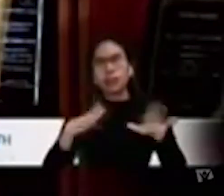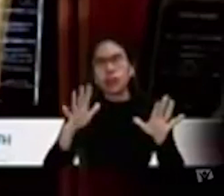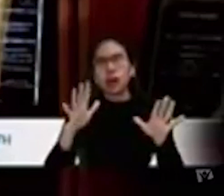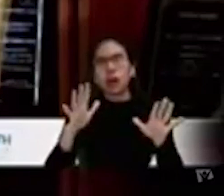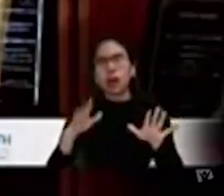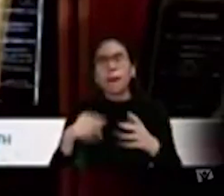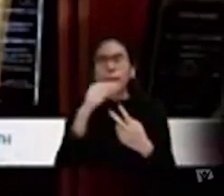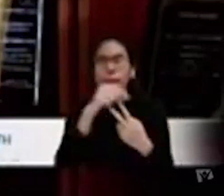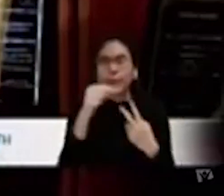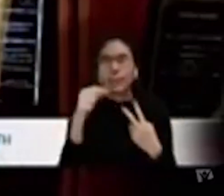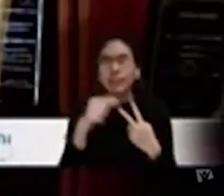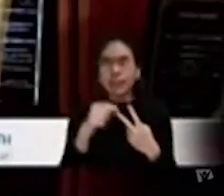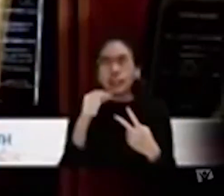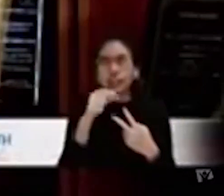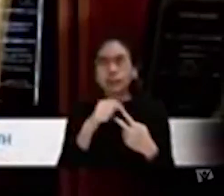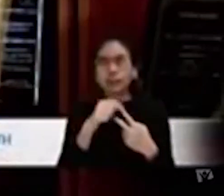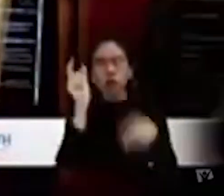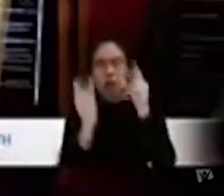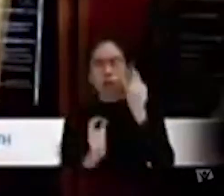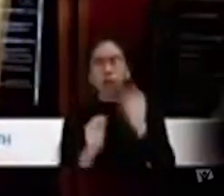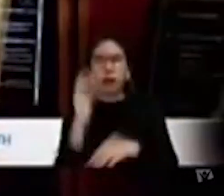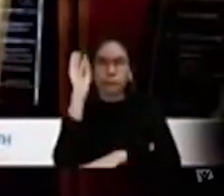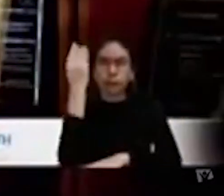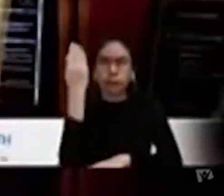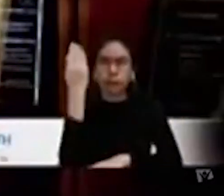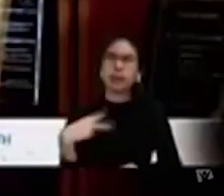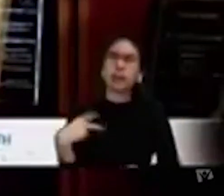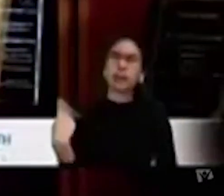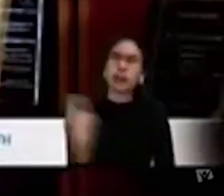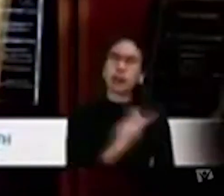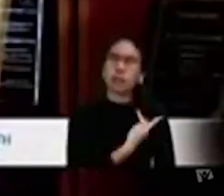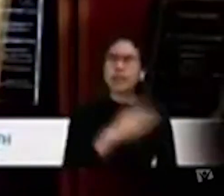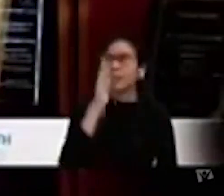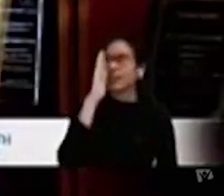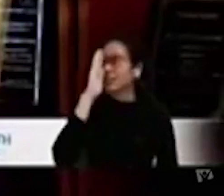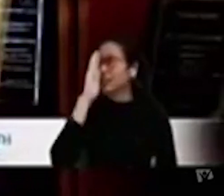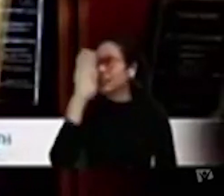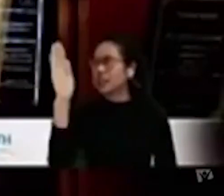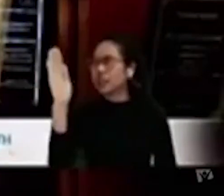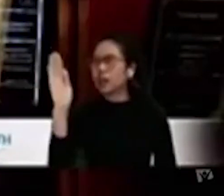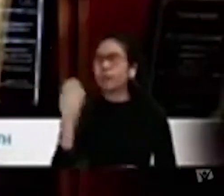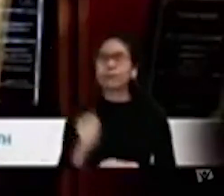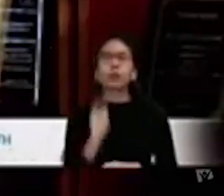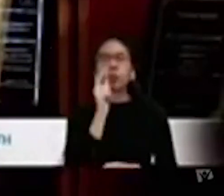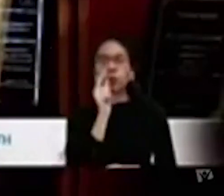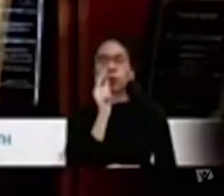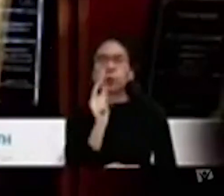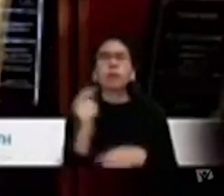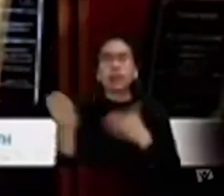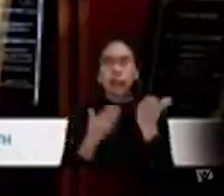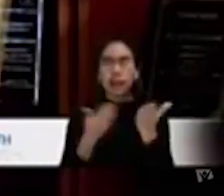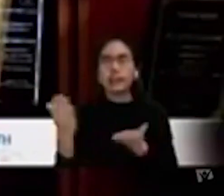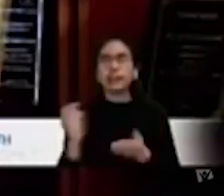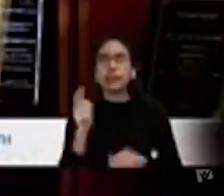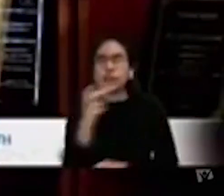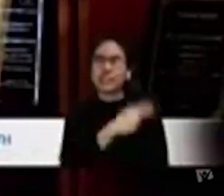para pemimpin yang setia dan berdedikasi untuk melayani di Rumah Sakit Advent ini. Kiranya Tuhan